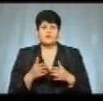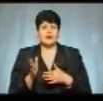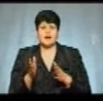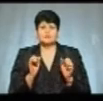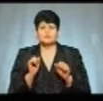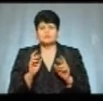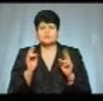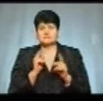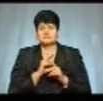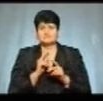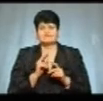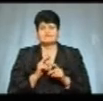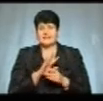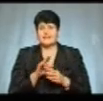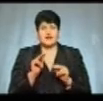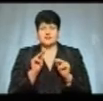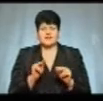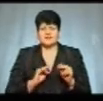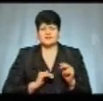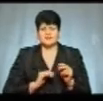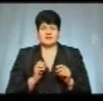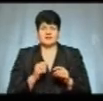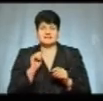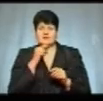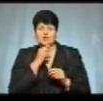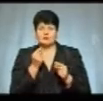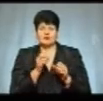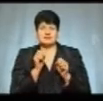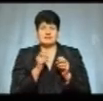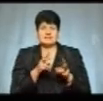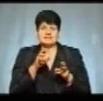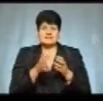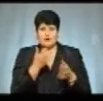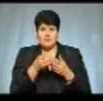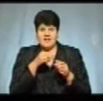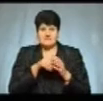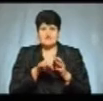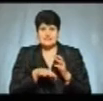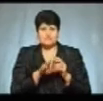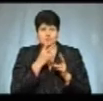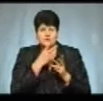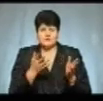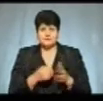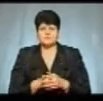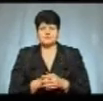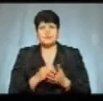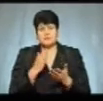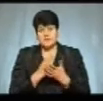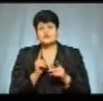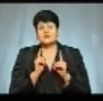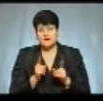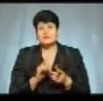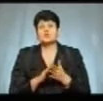недобропорядний підприємець, який вирішить зекономити кошти і вивезти це в посадку або закупати в землю десь недалеко, щоб ніхто не бачив. Навіть маючи укладений так.